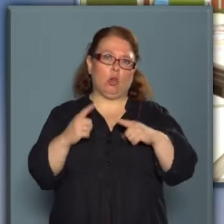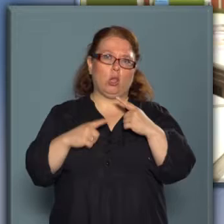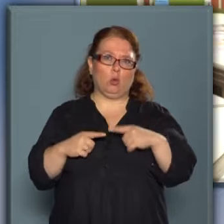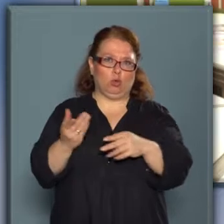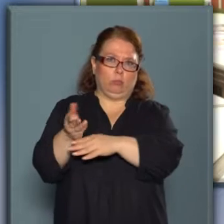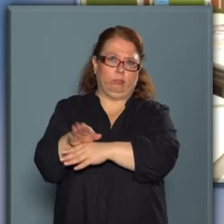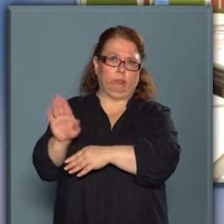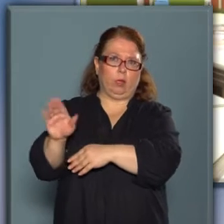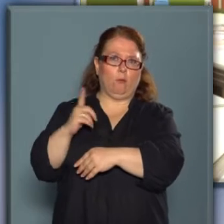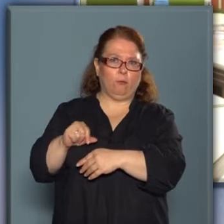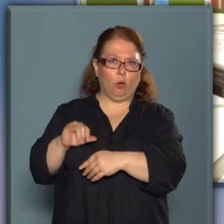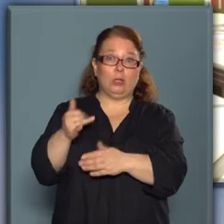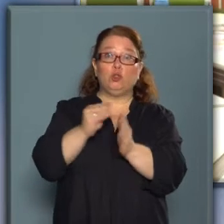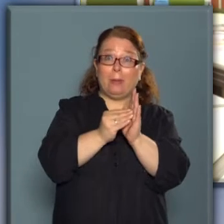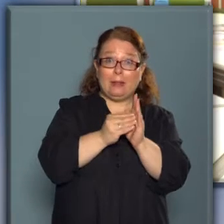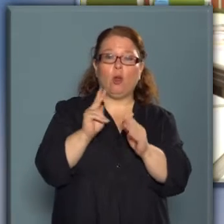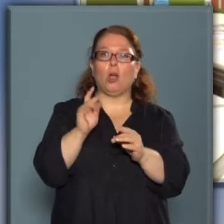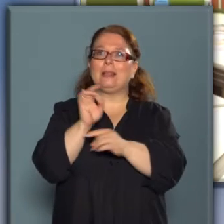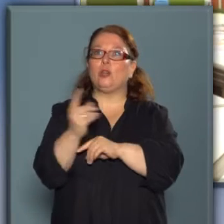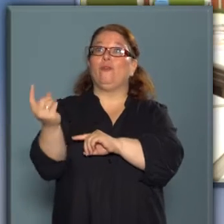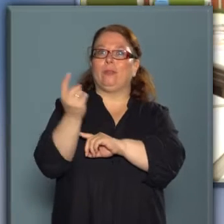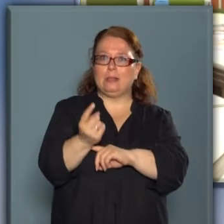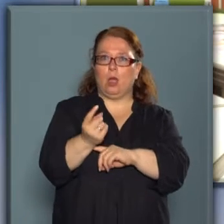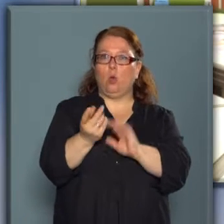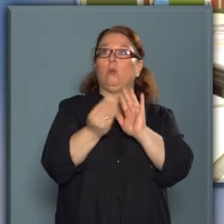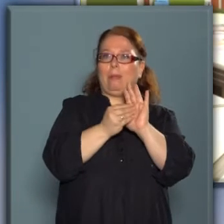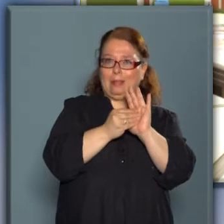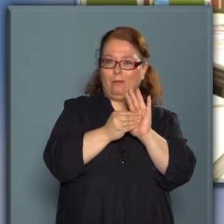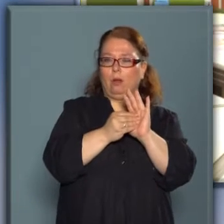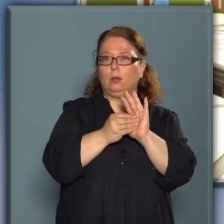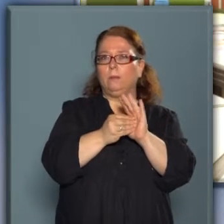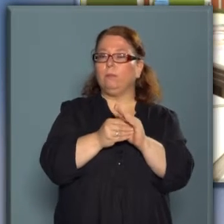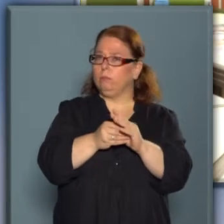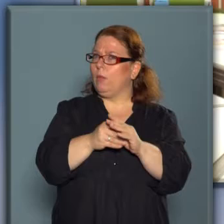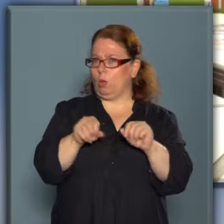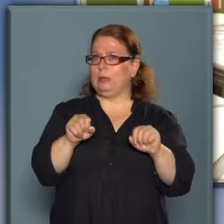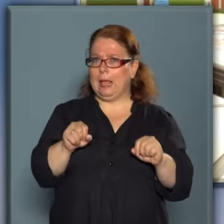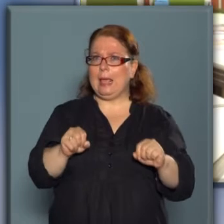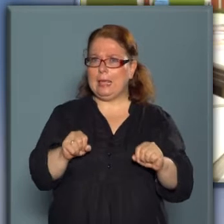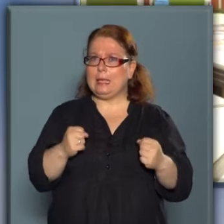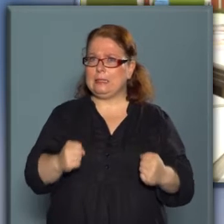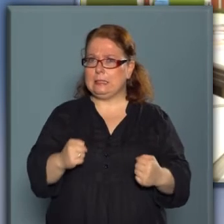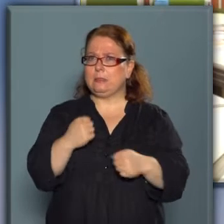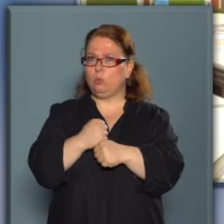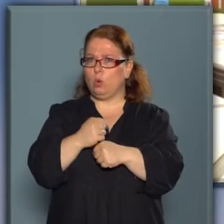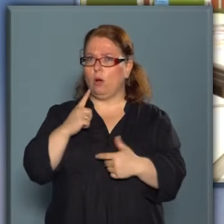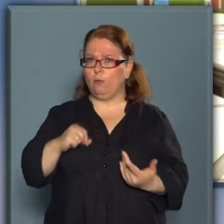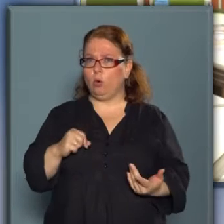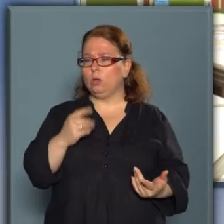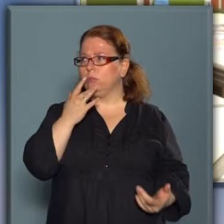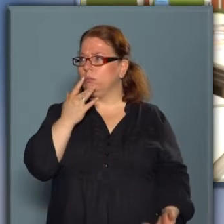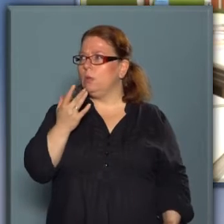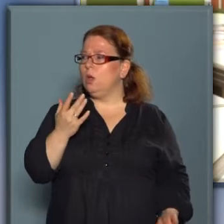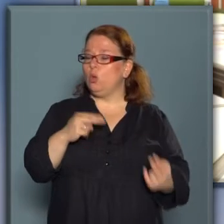sajnos odavesztek, és azokkal is, akik szerencsére még vissza tudtak jönni. Ez egy nagyon nehéz munka volt, hát ha azt nézzük,